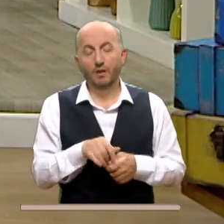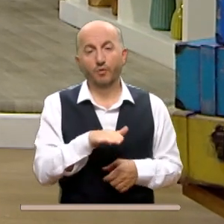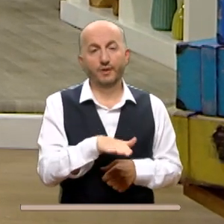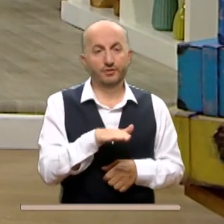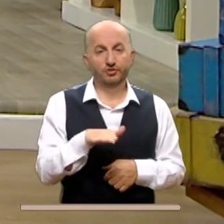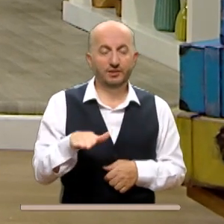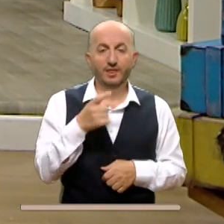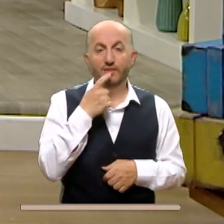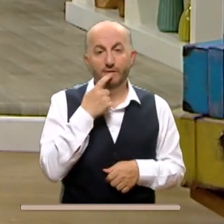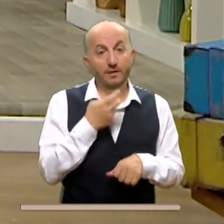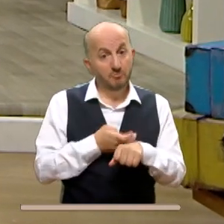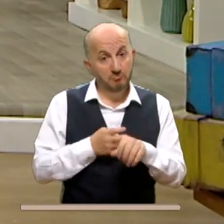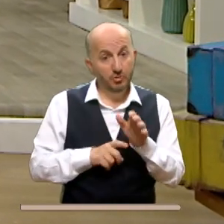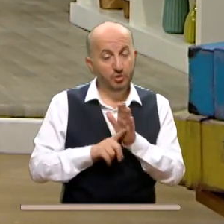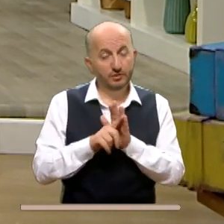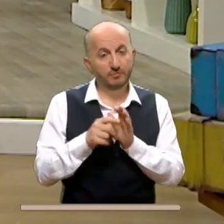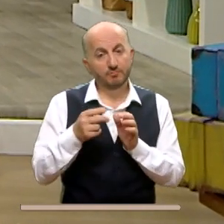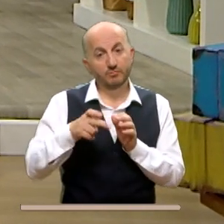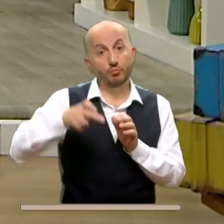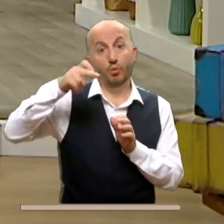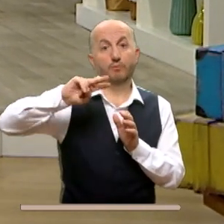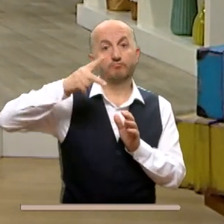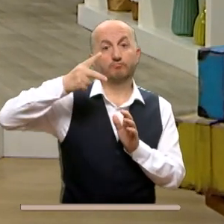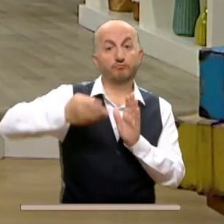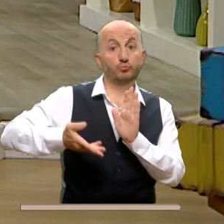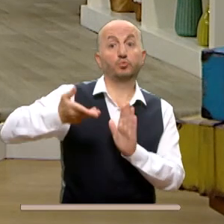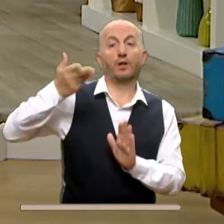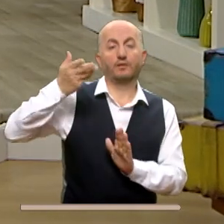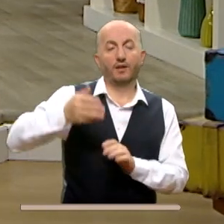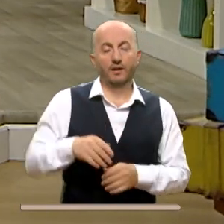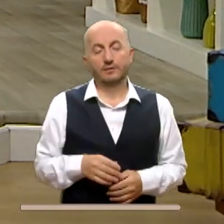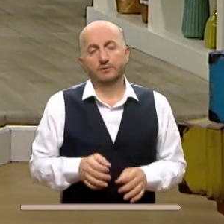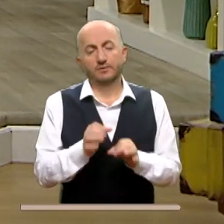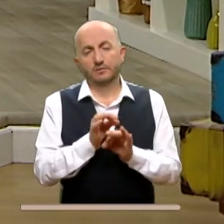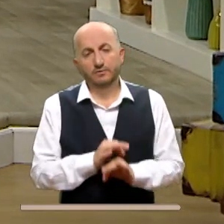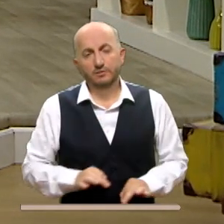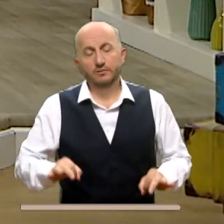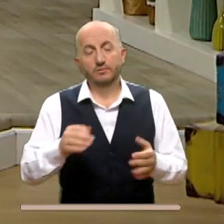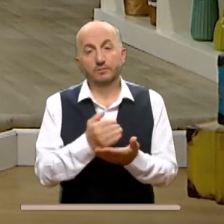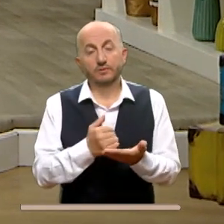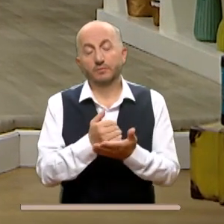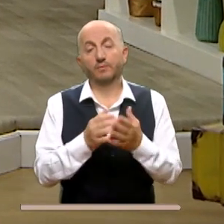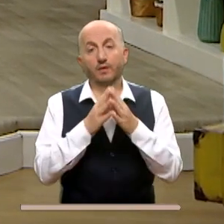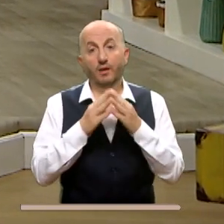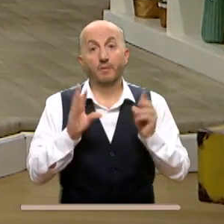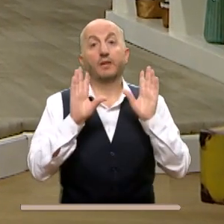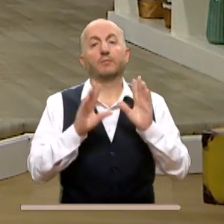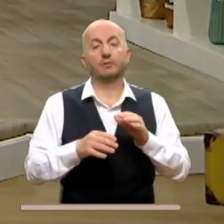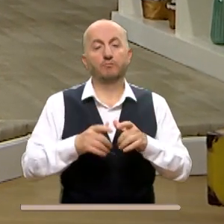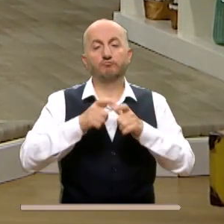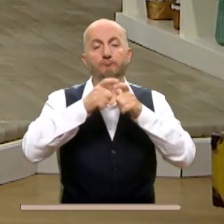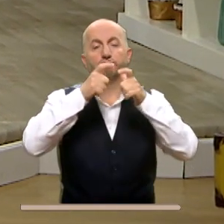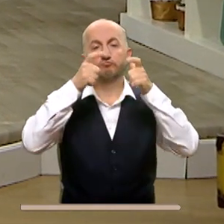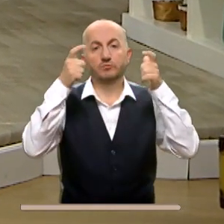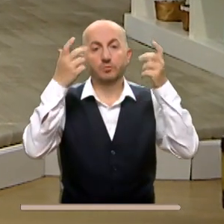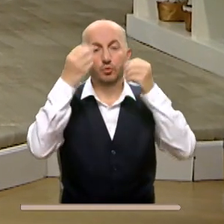öğrencinin dil başarısını birkaç puan daha ileri götürerek hiç birikimlerini kaybetmeden geliştirmiş